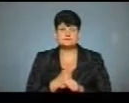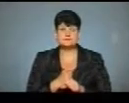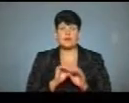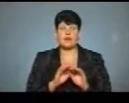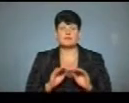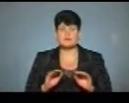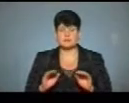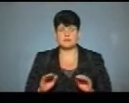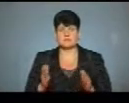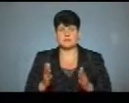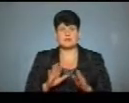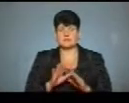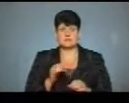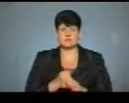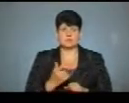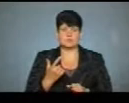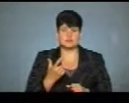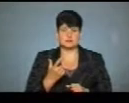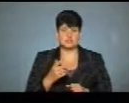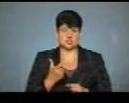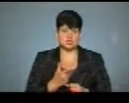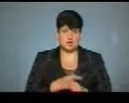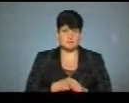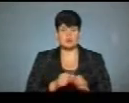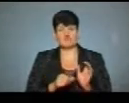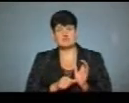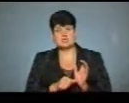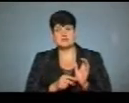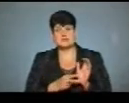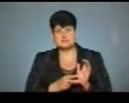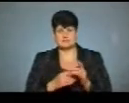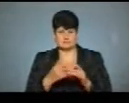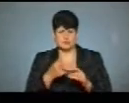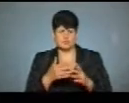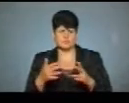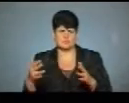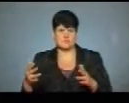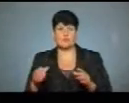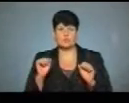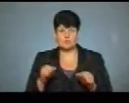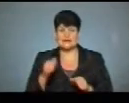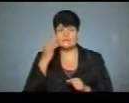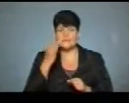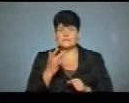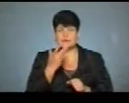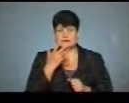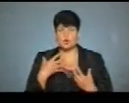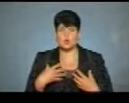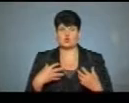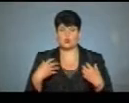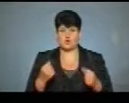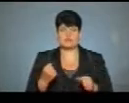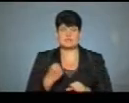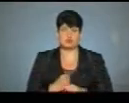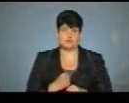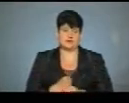дітям, які не доробили по тих чи інших причинах щеплення, там, 6 років, 7 років і так далі, щоб вони могли за літо оздоровитись і